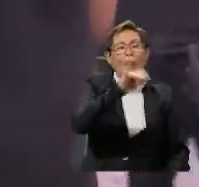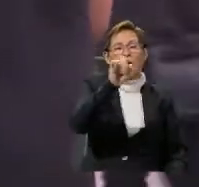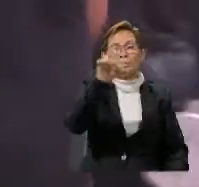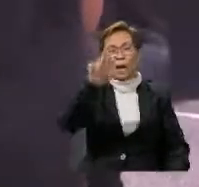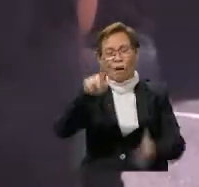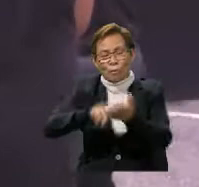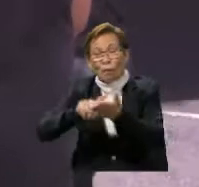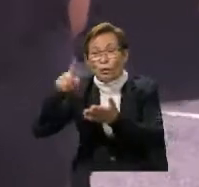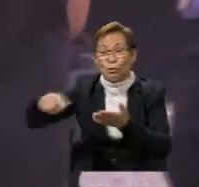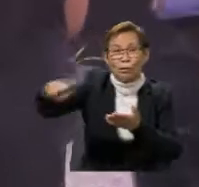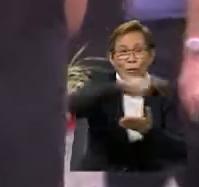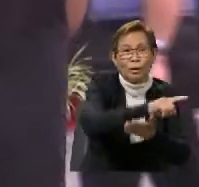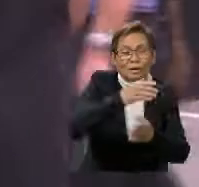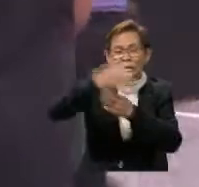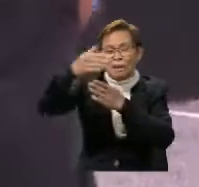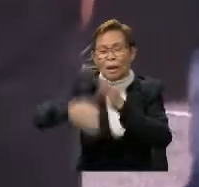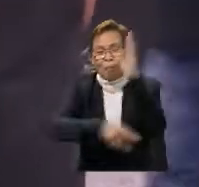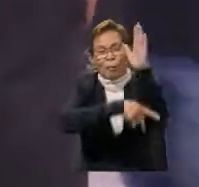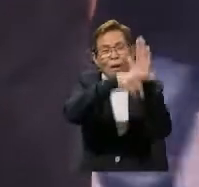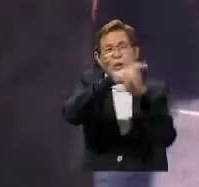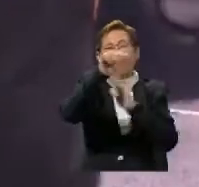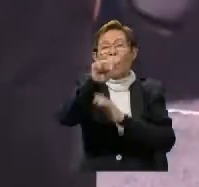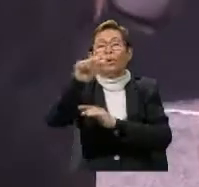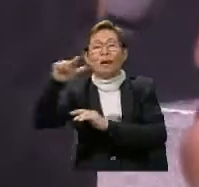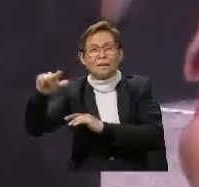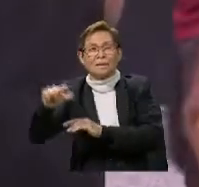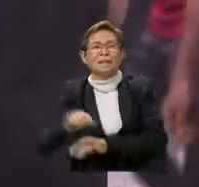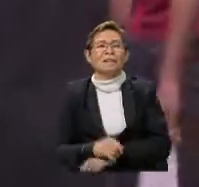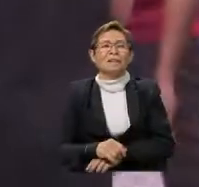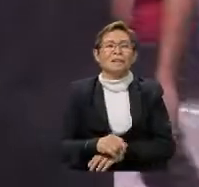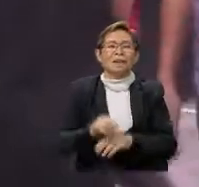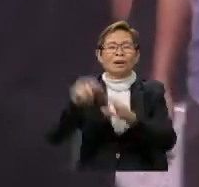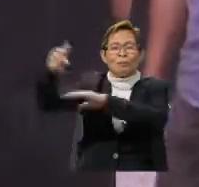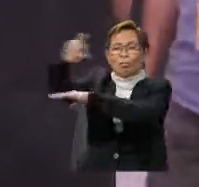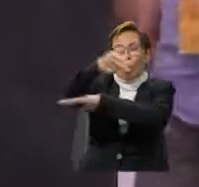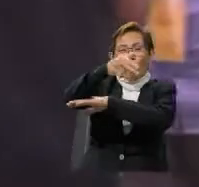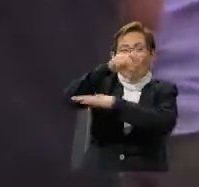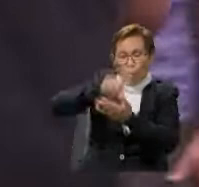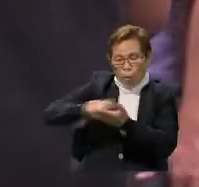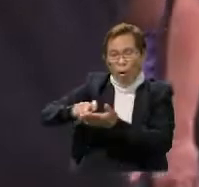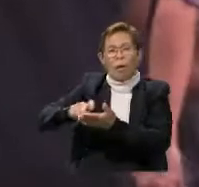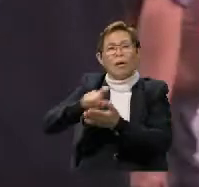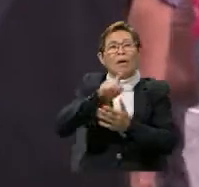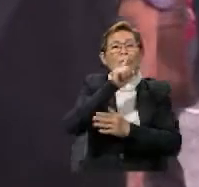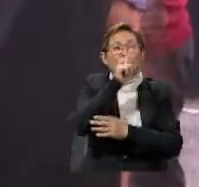saja laporan dari Parlimen Alur Gajah bersama saya, Farah Huda Sairan, serta kru penerbitan yang sahih di RTM